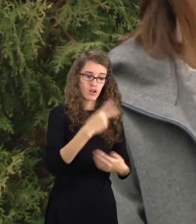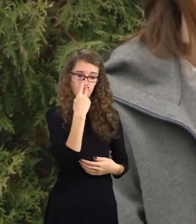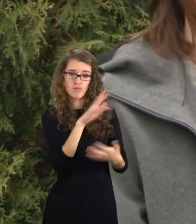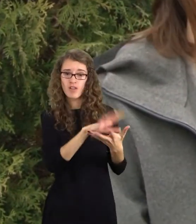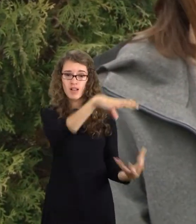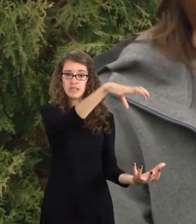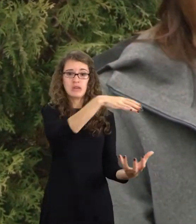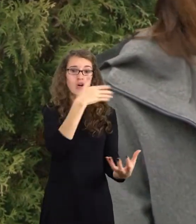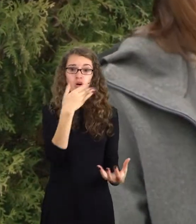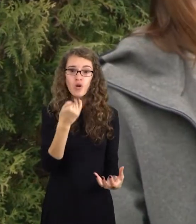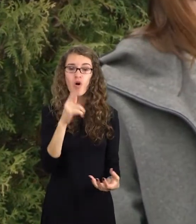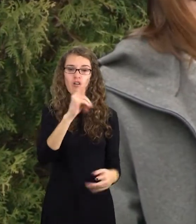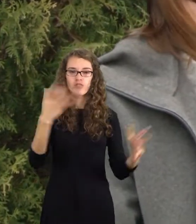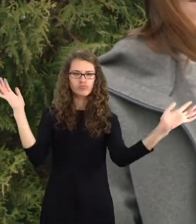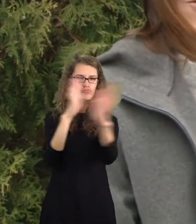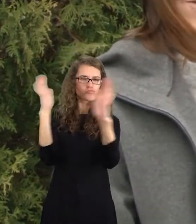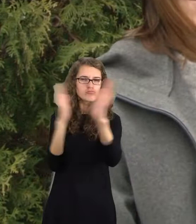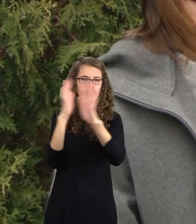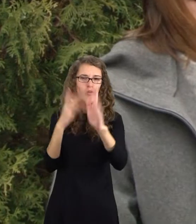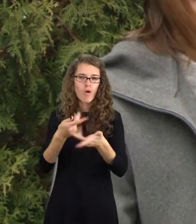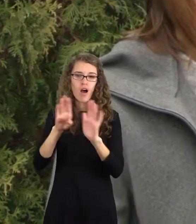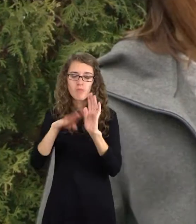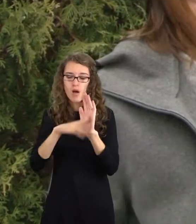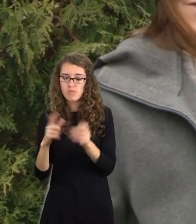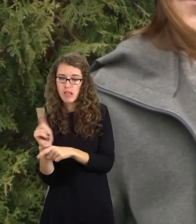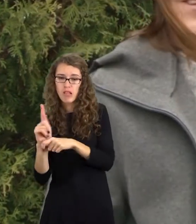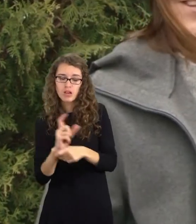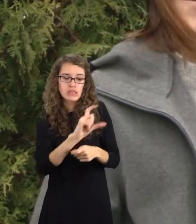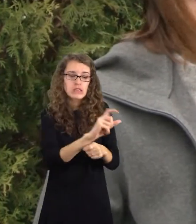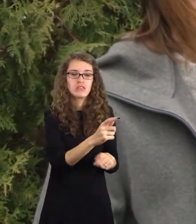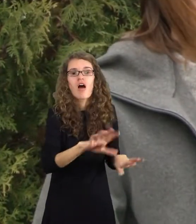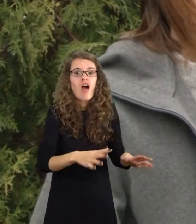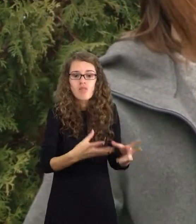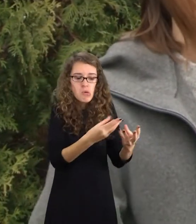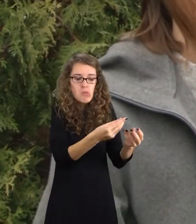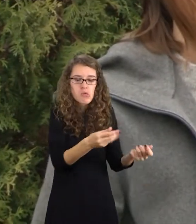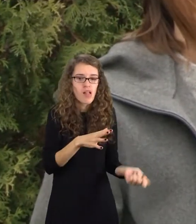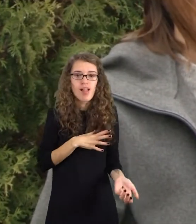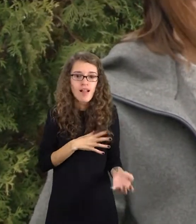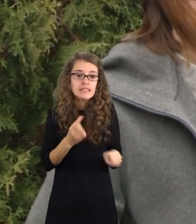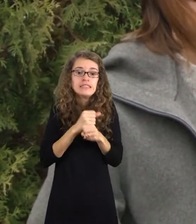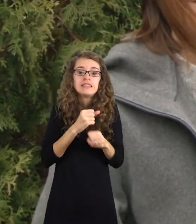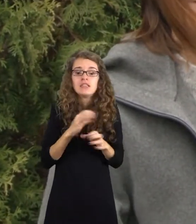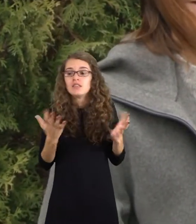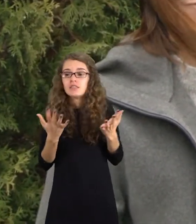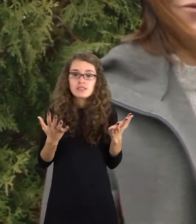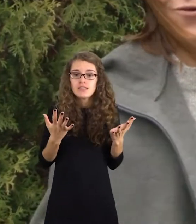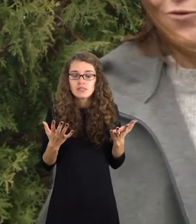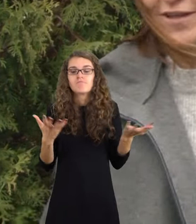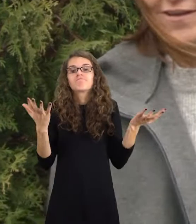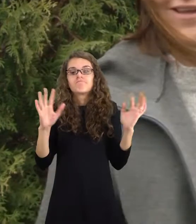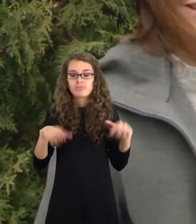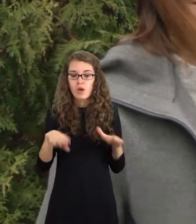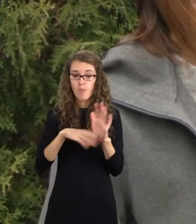buvo vėjuota diena, tai teko žvalgytis, ką čia dabar padaryti su tuo įdėkliuku, kad neužpūstų vėjas. Tai kadangi